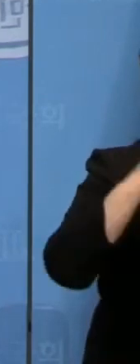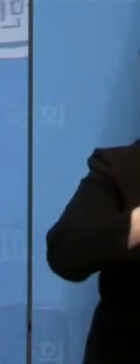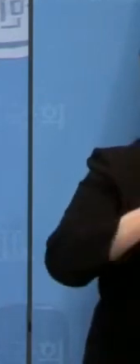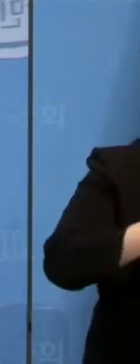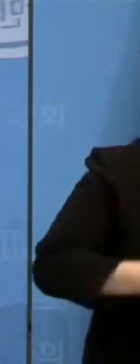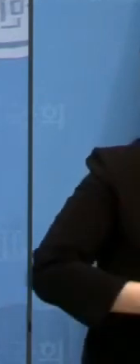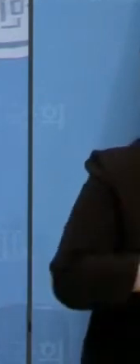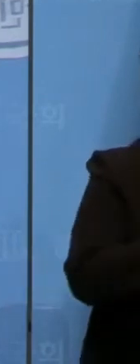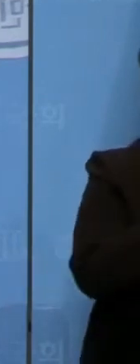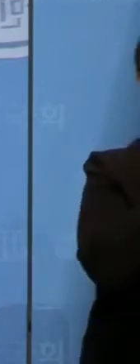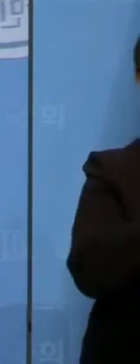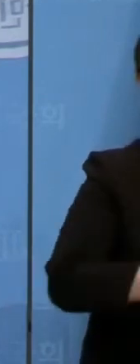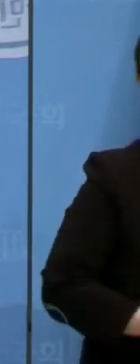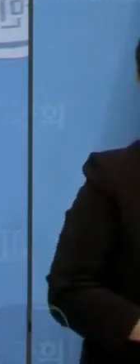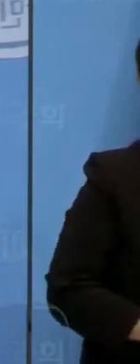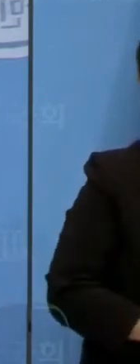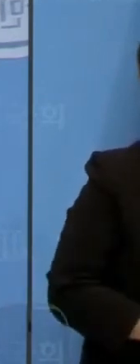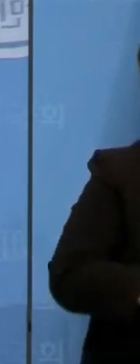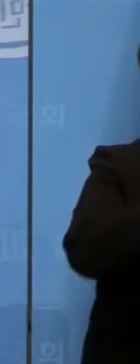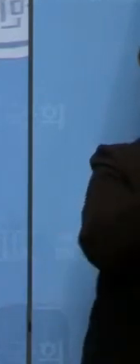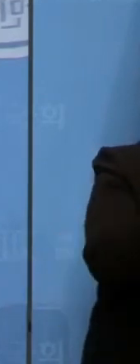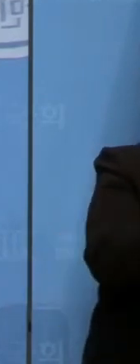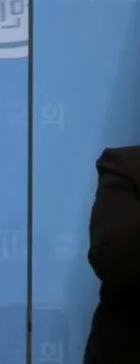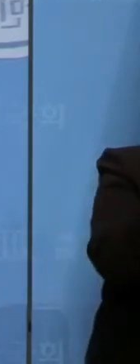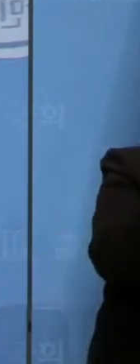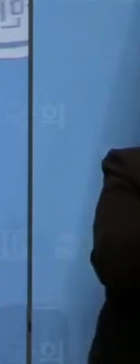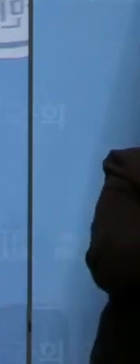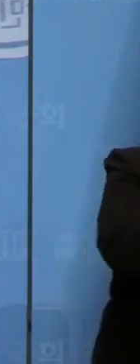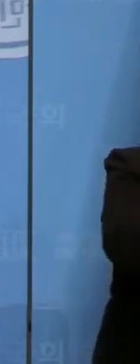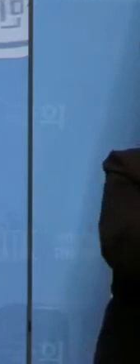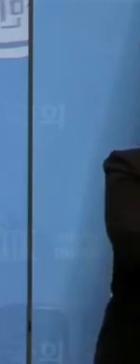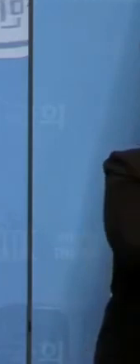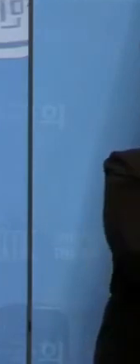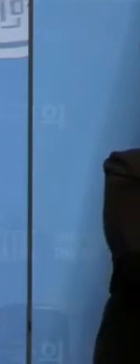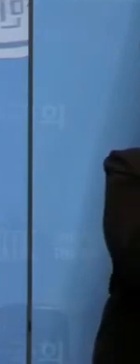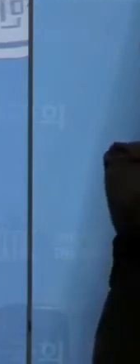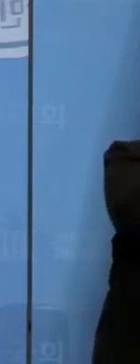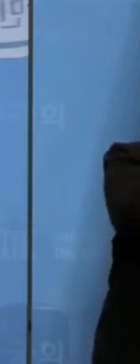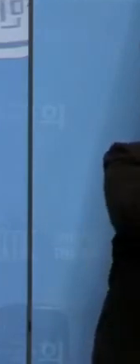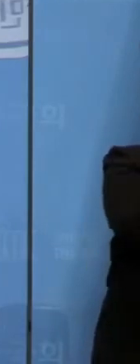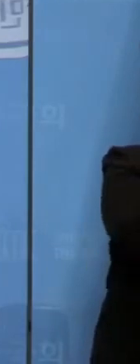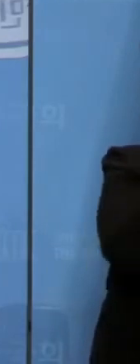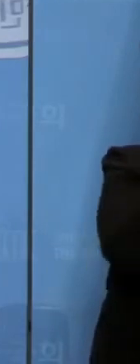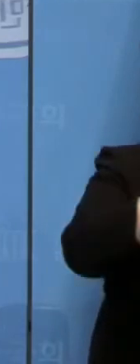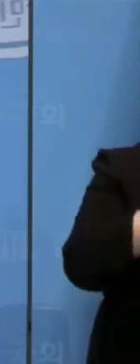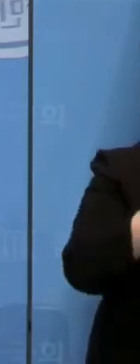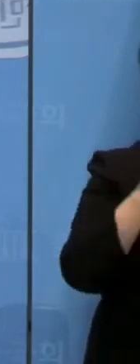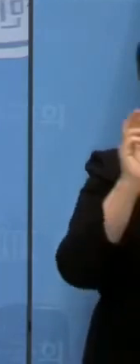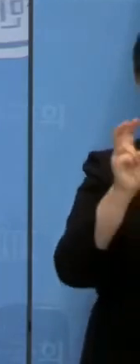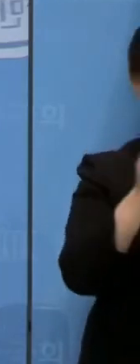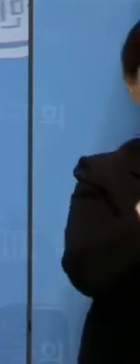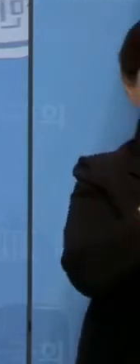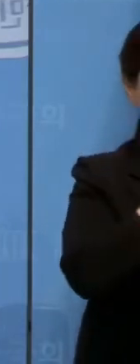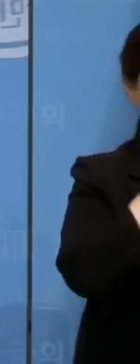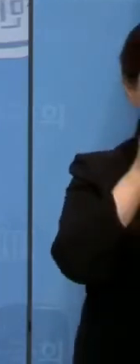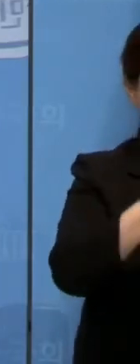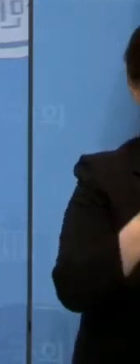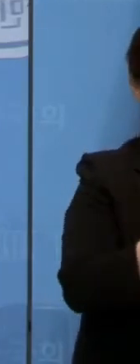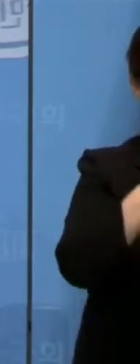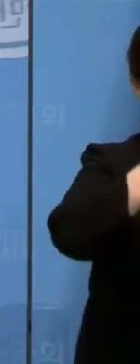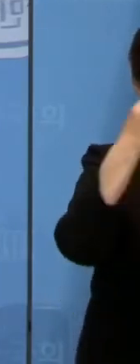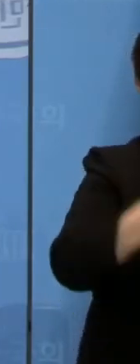한다고도 말합니다. 포스코는 유엔 인권 경영을 윤리규범에 포함시킨 회사이기도 합니다. 이미